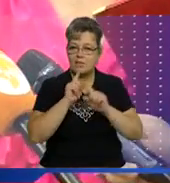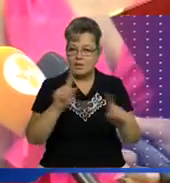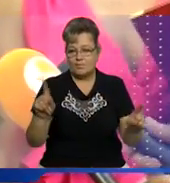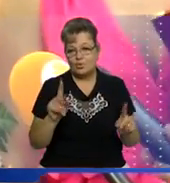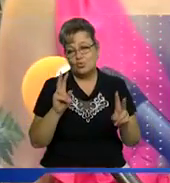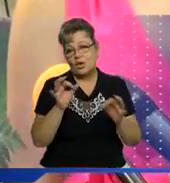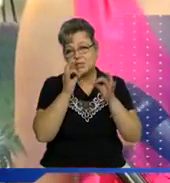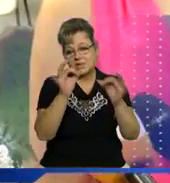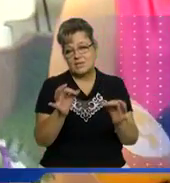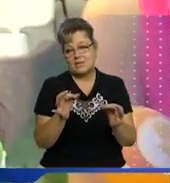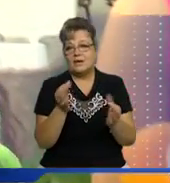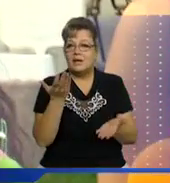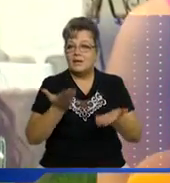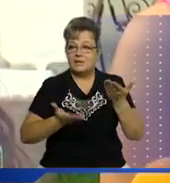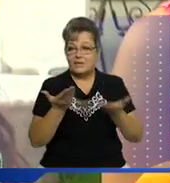Ну, как сказать,